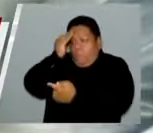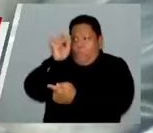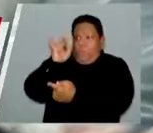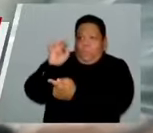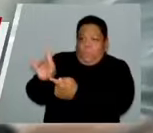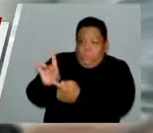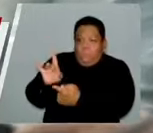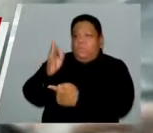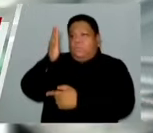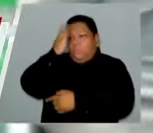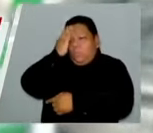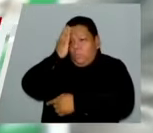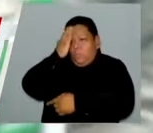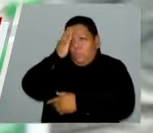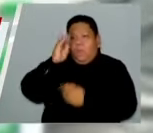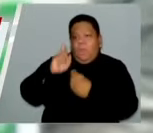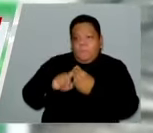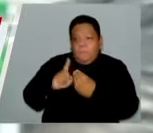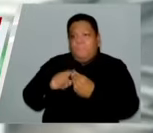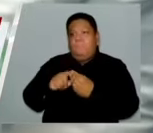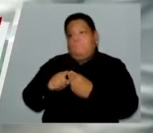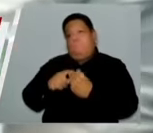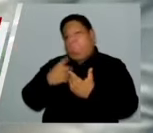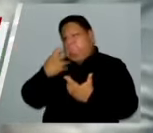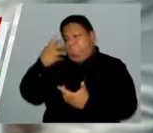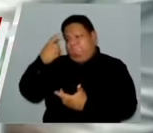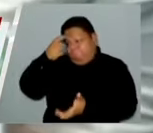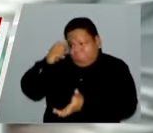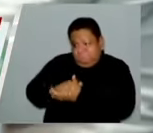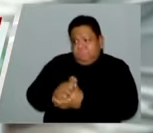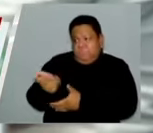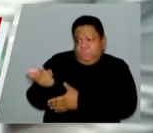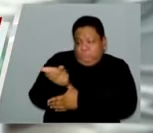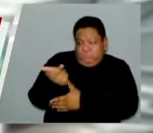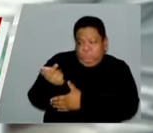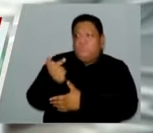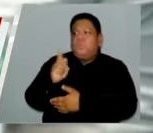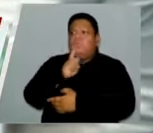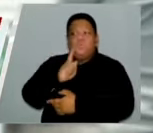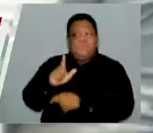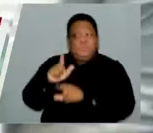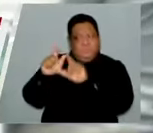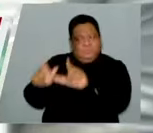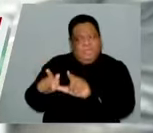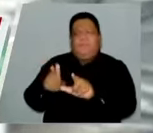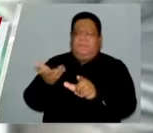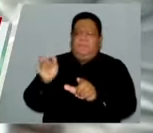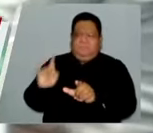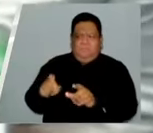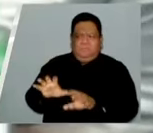knowledge at strongly believe ka na itong mga ito yung suspects, immediately inarrest mo.